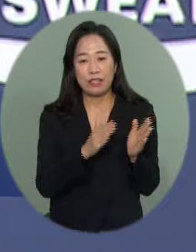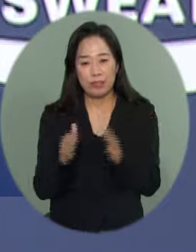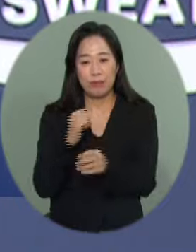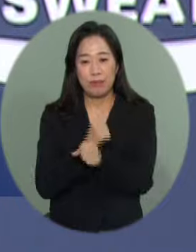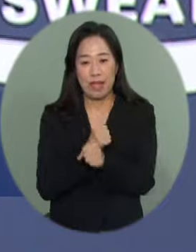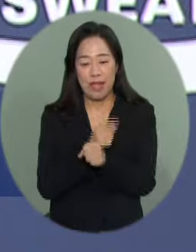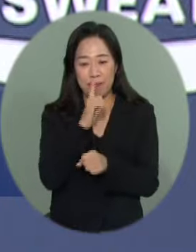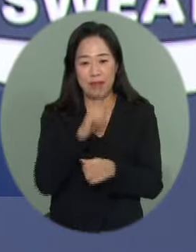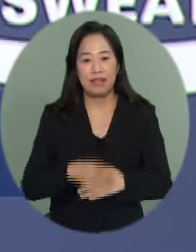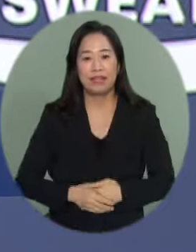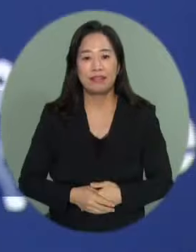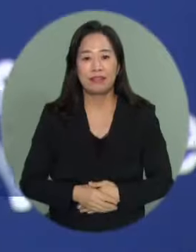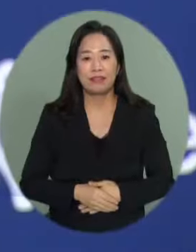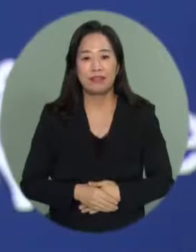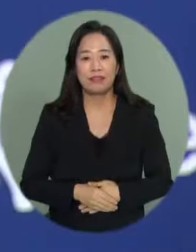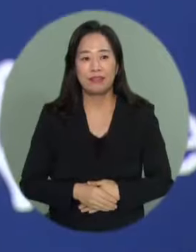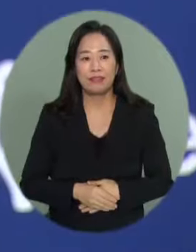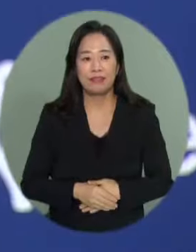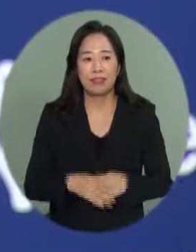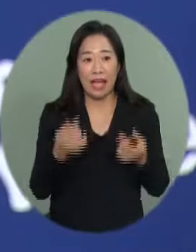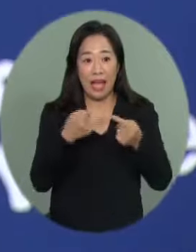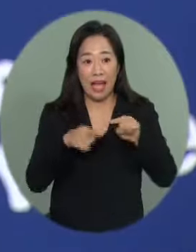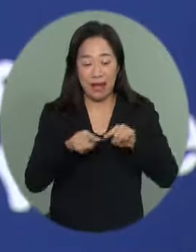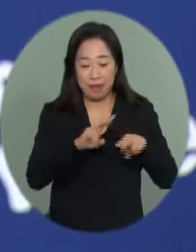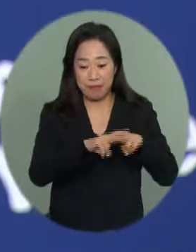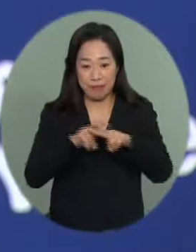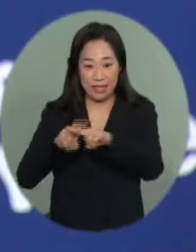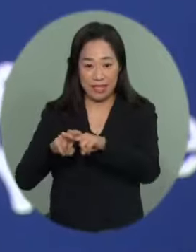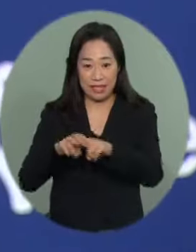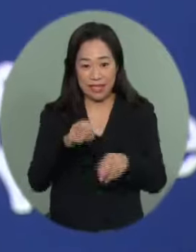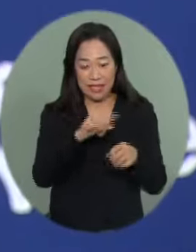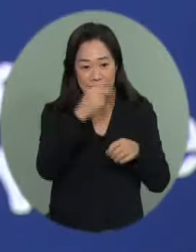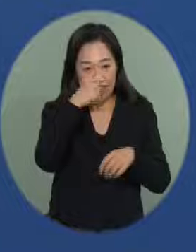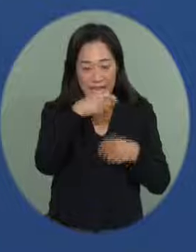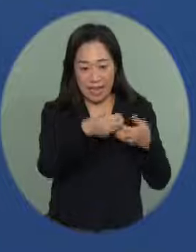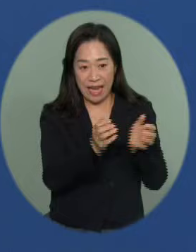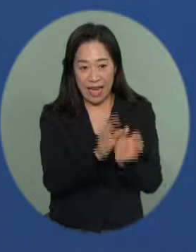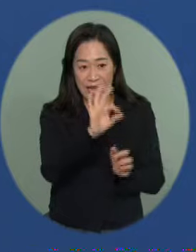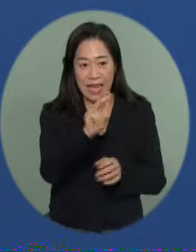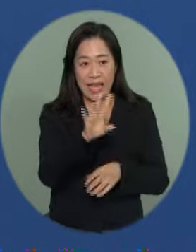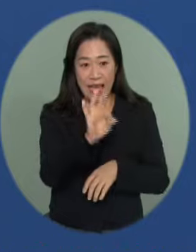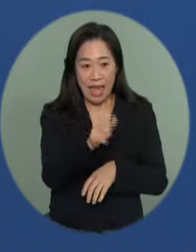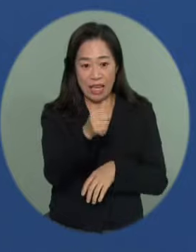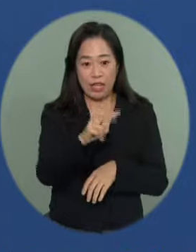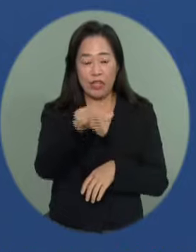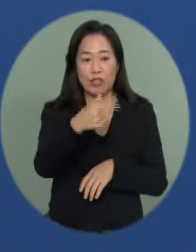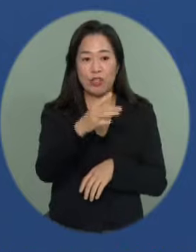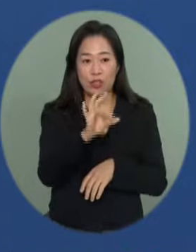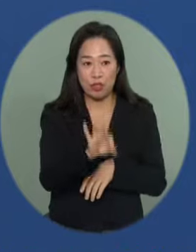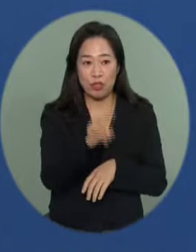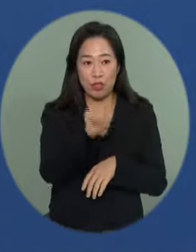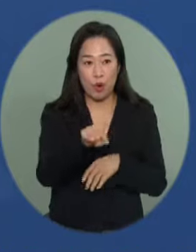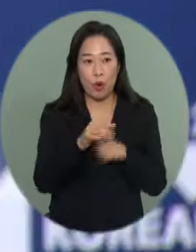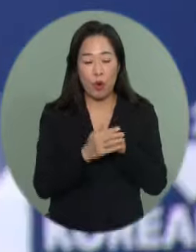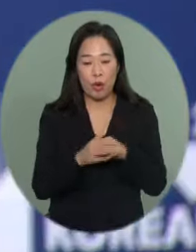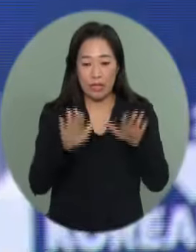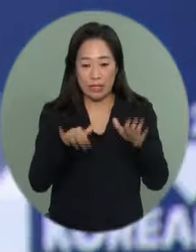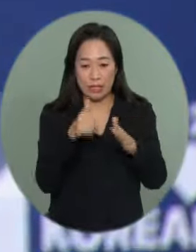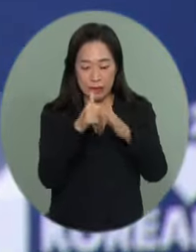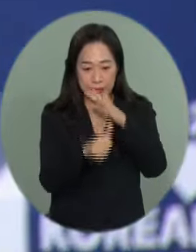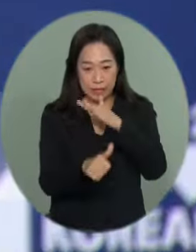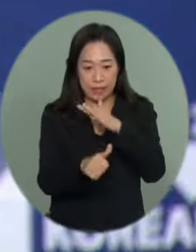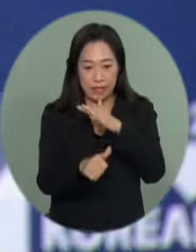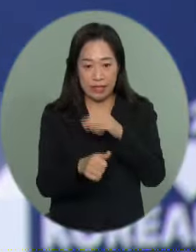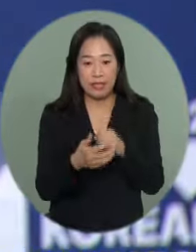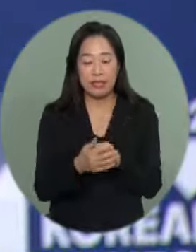있도록 준비 잘 하겠습니다. 함께 자리한 기아 타이거즈 양현종 선수와 김도현 선수는 정규 시즌